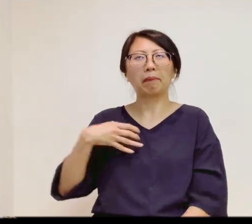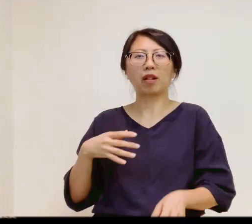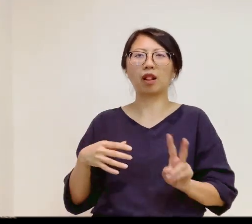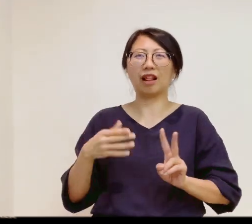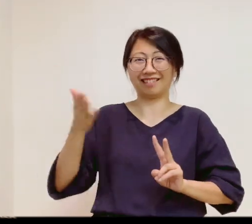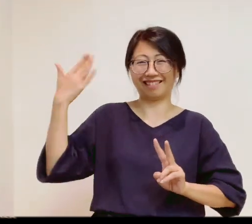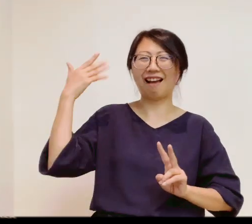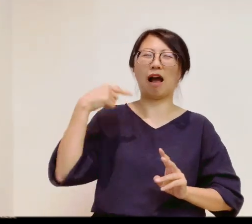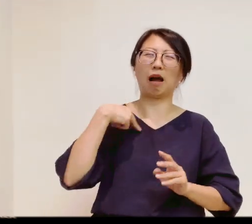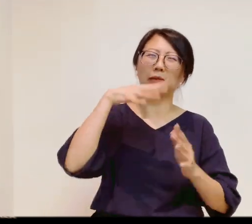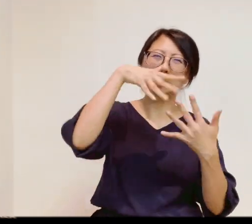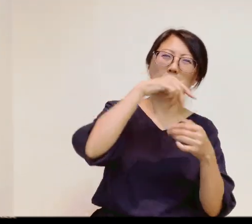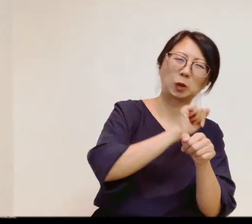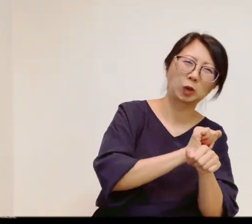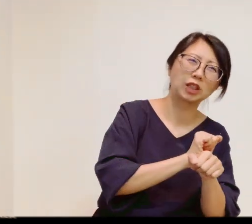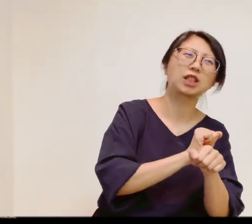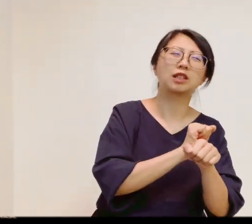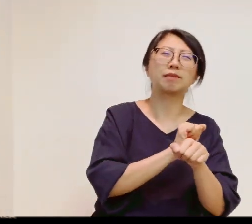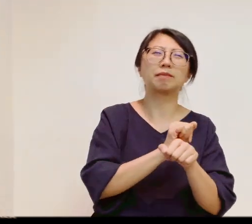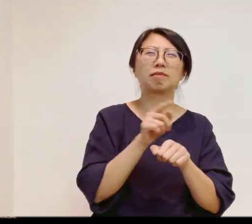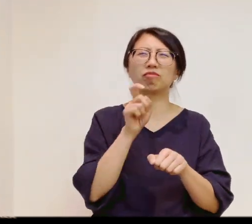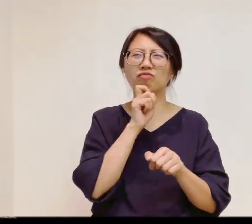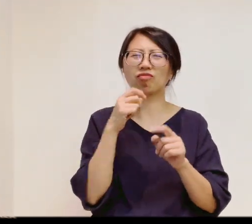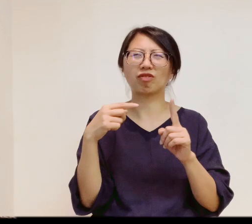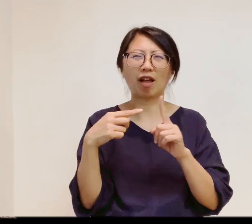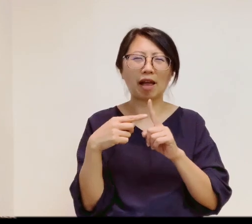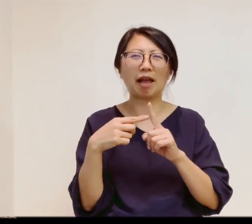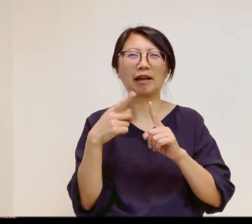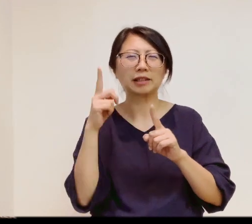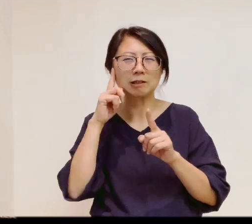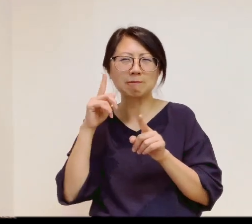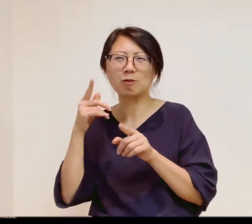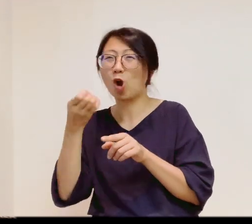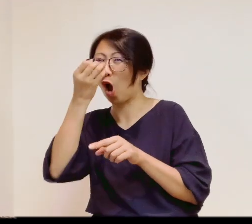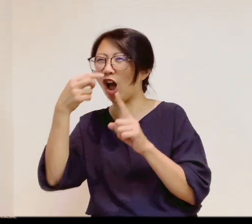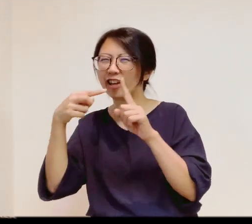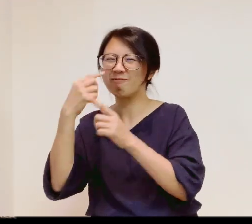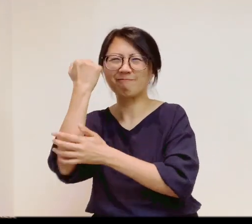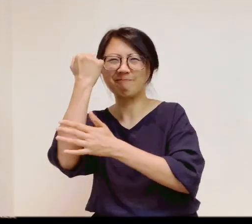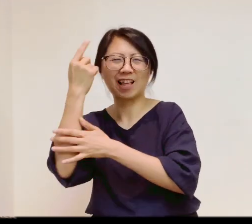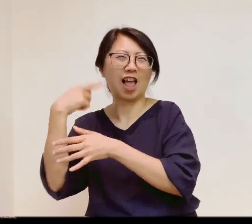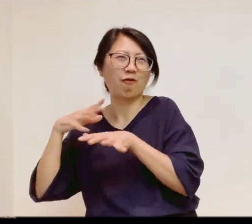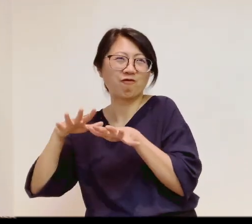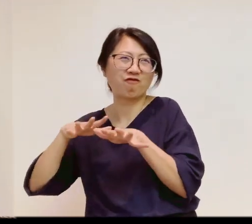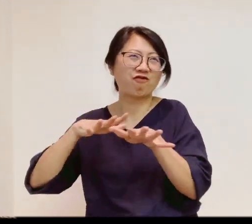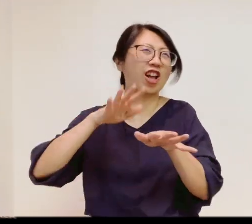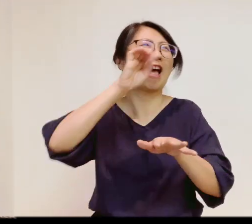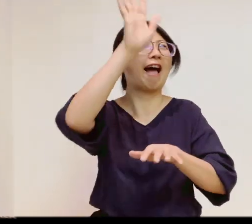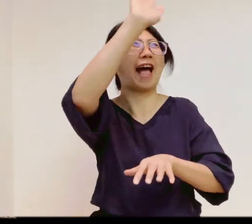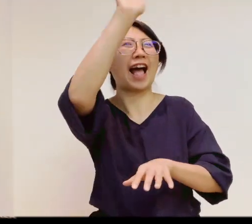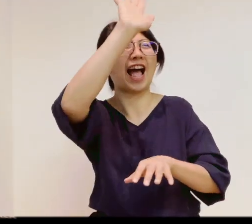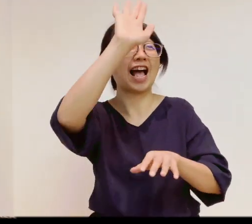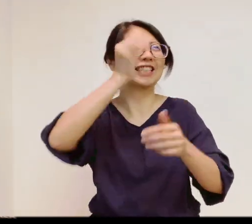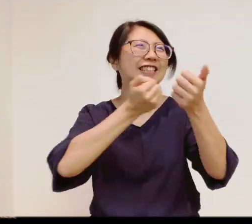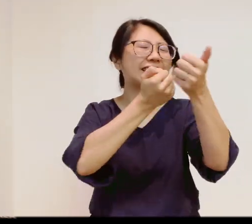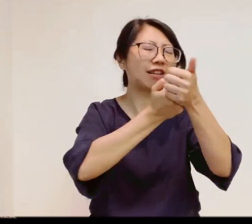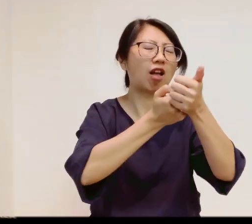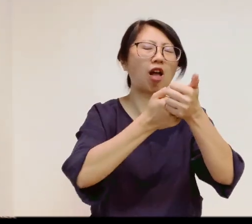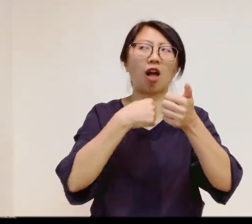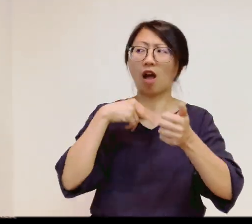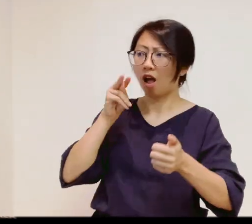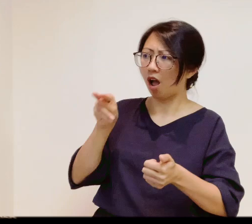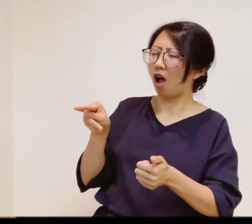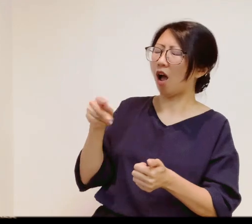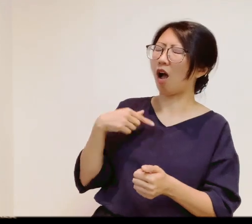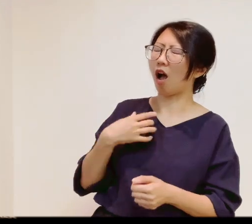咧，見到車兩邊嘅人追住同你打氣啦，其實你係想喊嘅。咁當時佢就見到呢啲捷克嘅婦